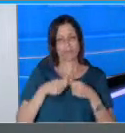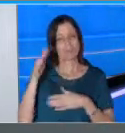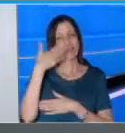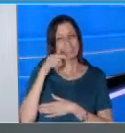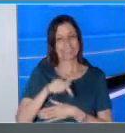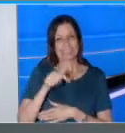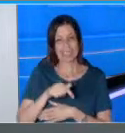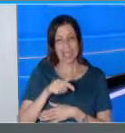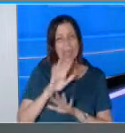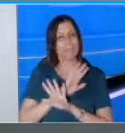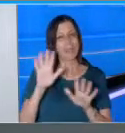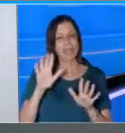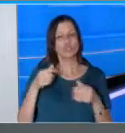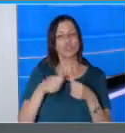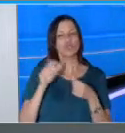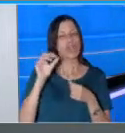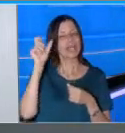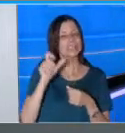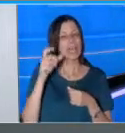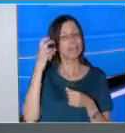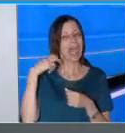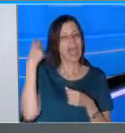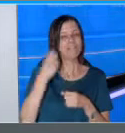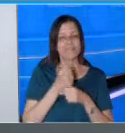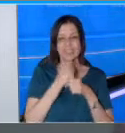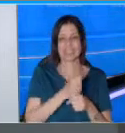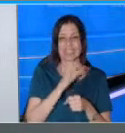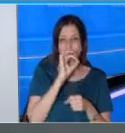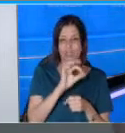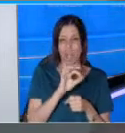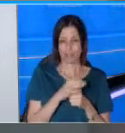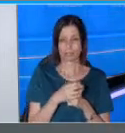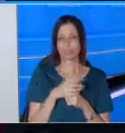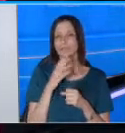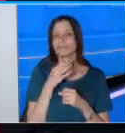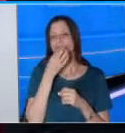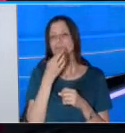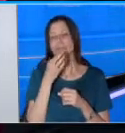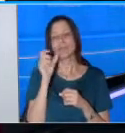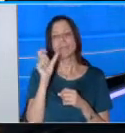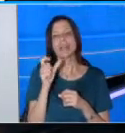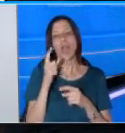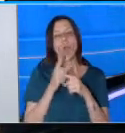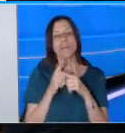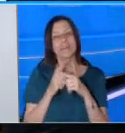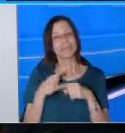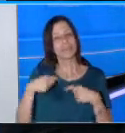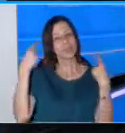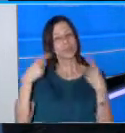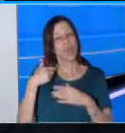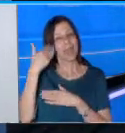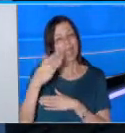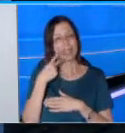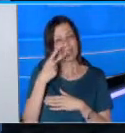ישראל, בלי שיתוף של אזרחים ערבים והנציגים שלהם. מילה בכנסת. אופטימית עכשיו... על היום שאחרי לסיום? אנחנו נראה, את